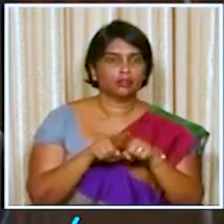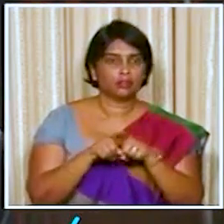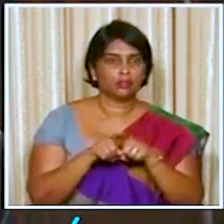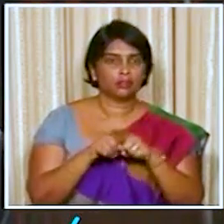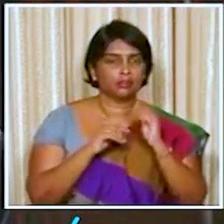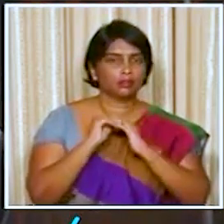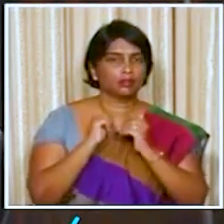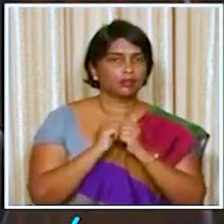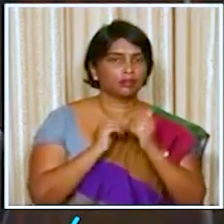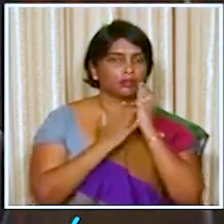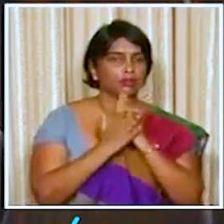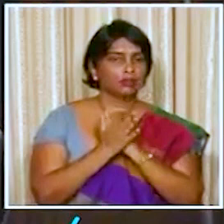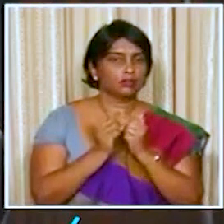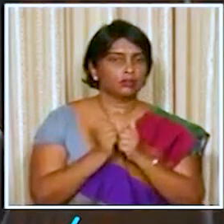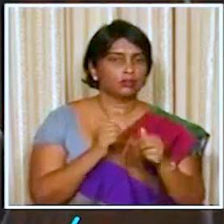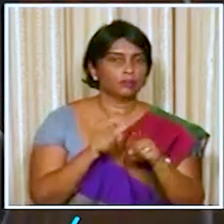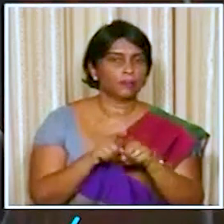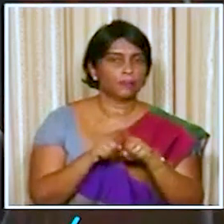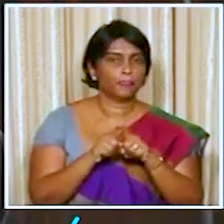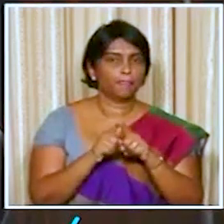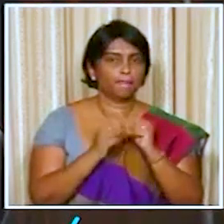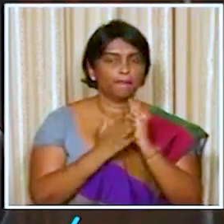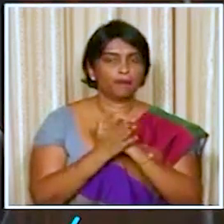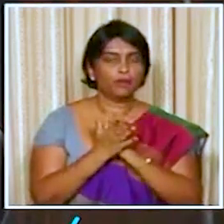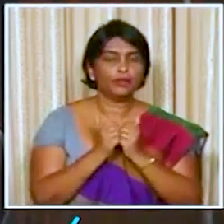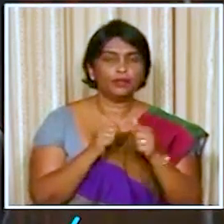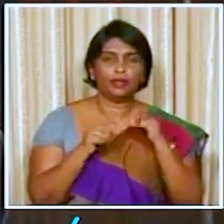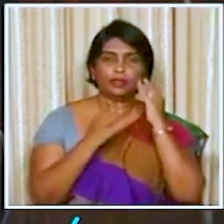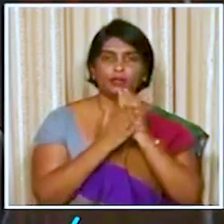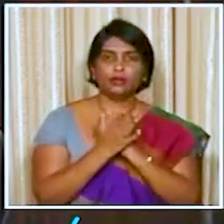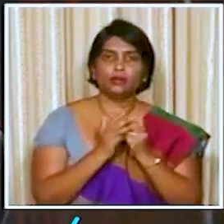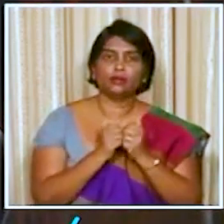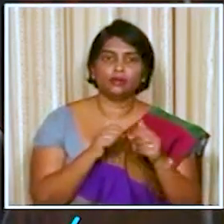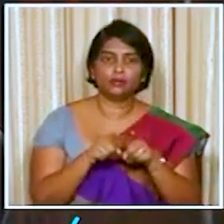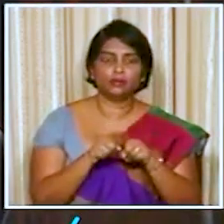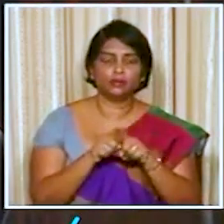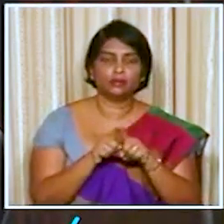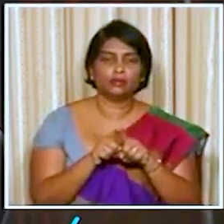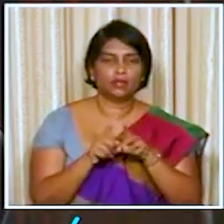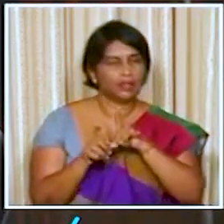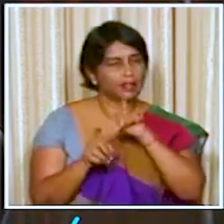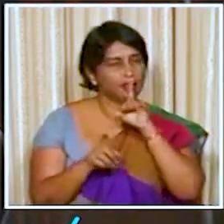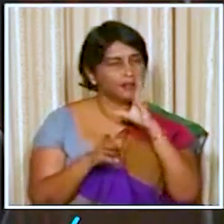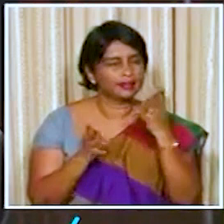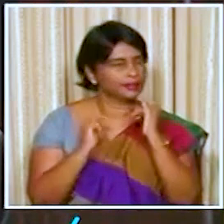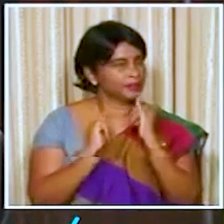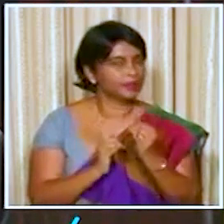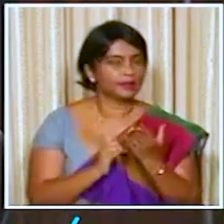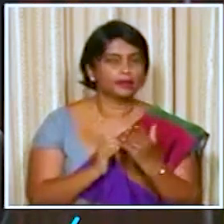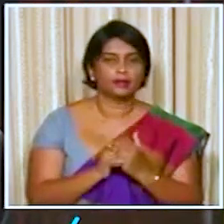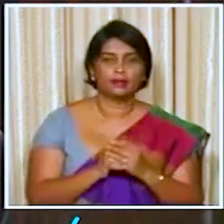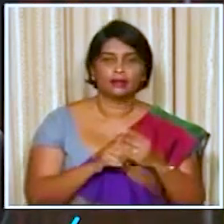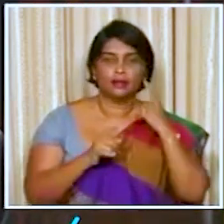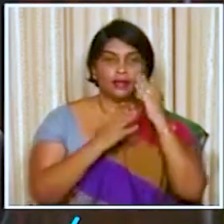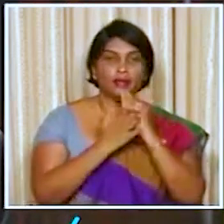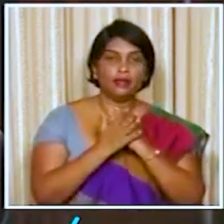නිසා කරන්න සිදු වෙන වියදම් වලට පිළිමුත් වැඩබද්දක් අය කරනවා. ලැජ්ජ නින්දිත. ඊළඟට